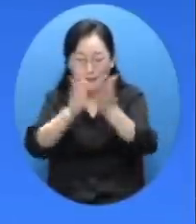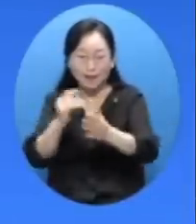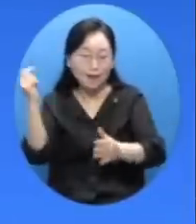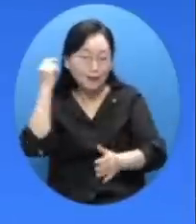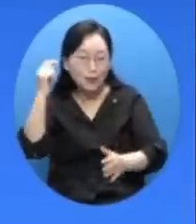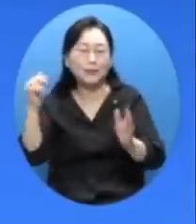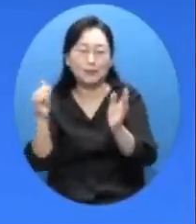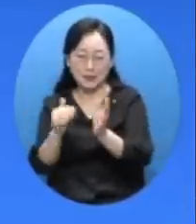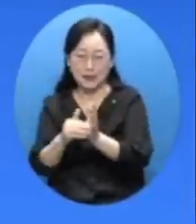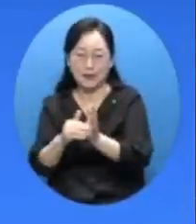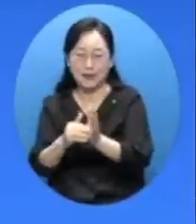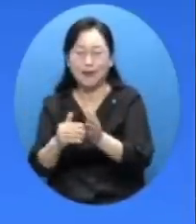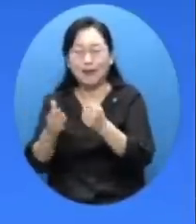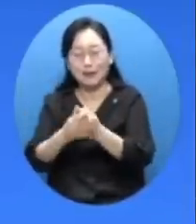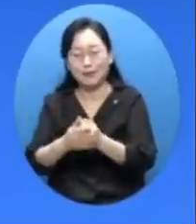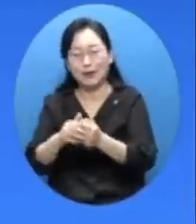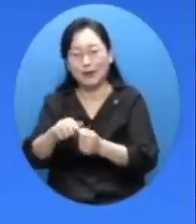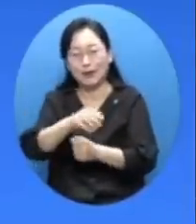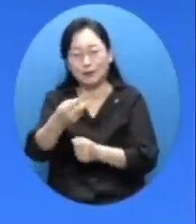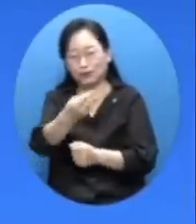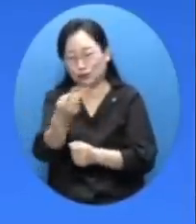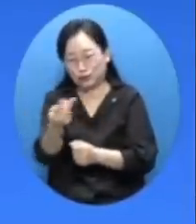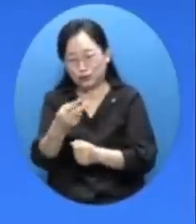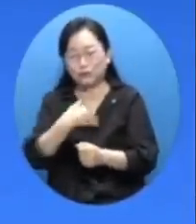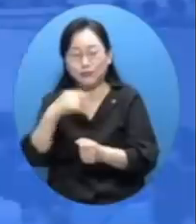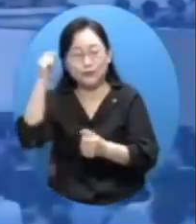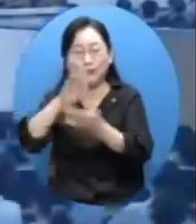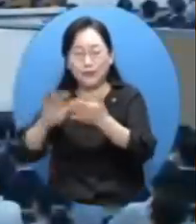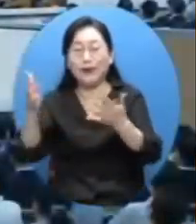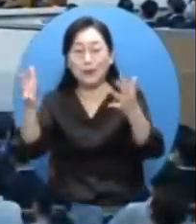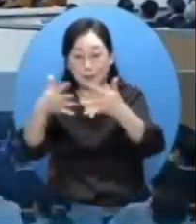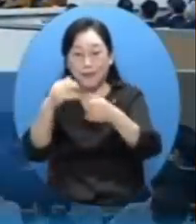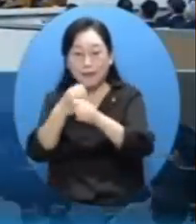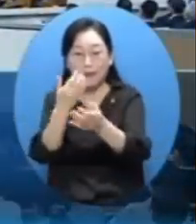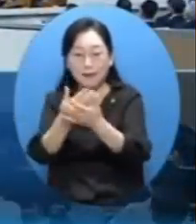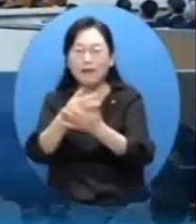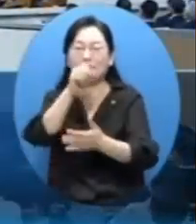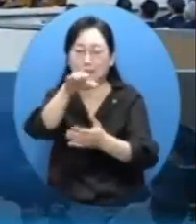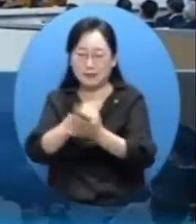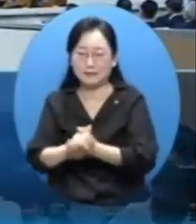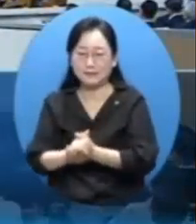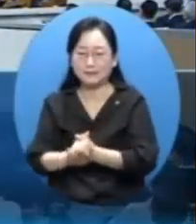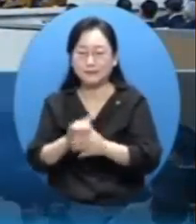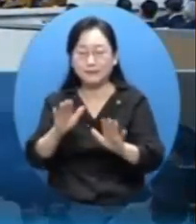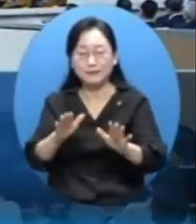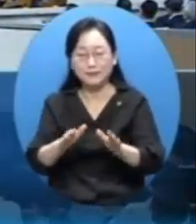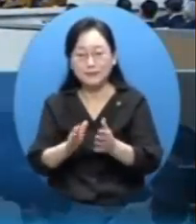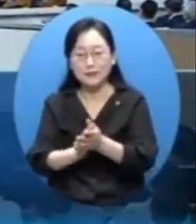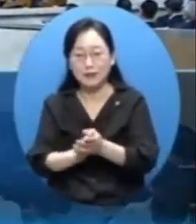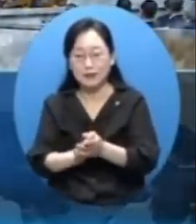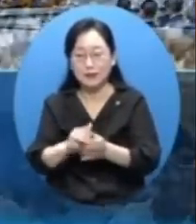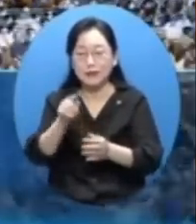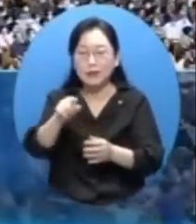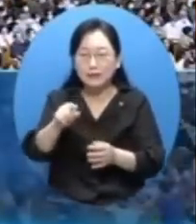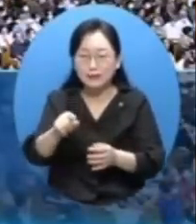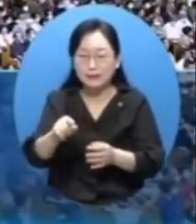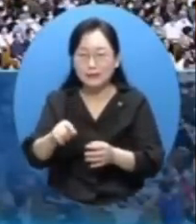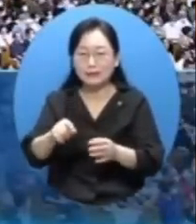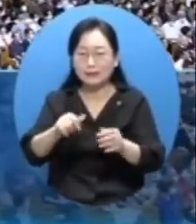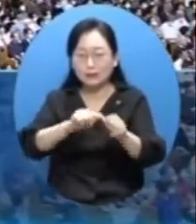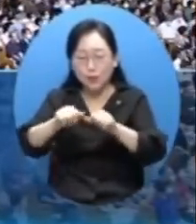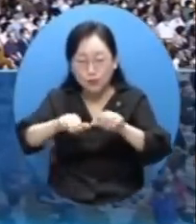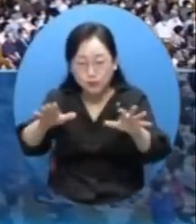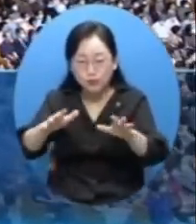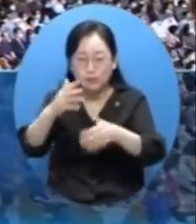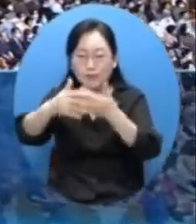우리가 그래서 평화조약을 맺으려고 먼 곳에서 왔습니다. 여호수아 9장 9절 10절입니다. 이는 우리가 그의 소문과 그가 애굽에서 행하신